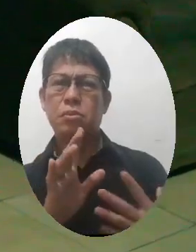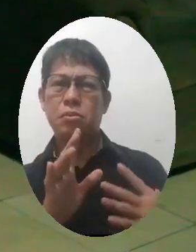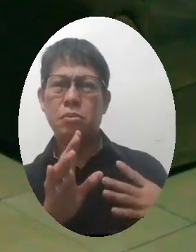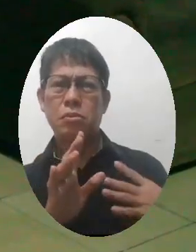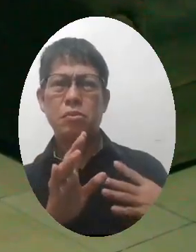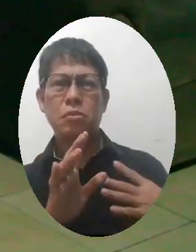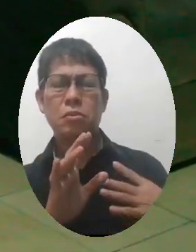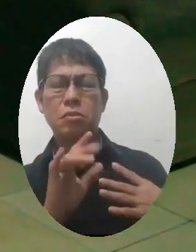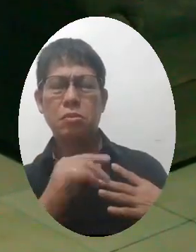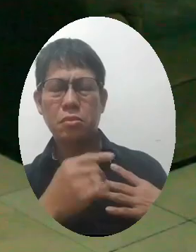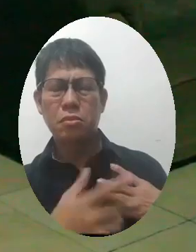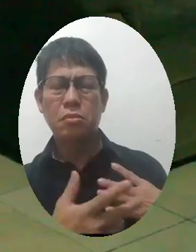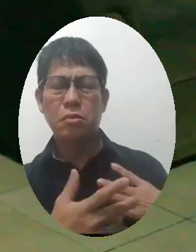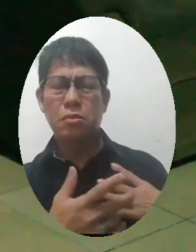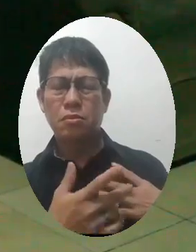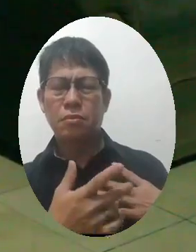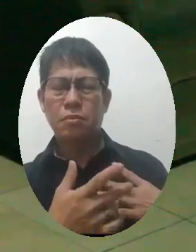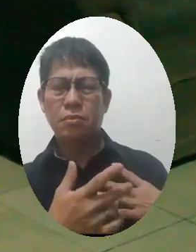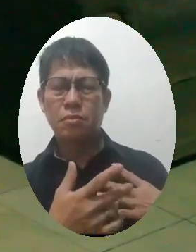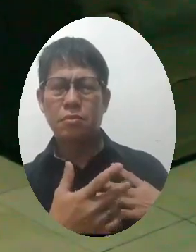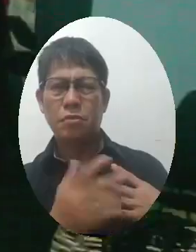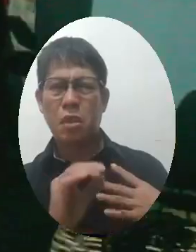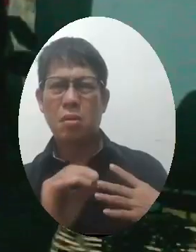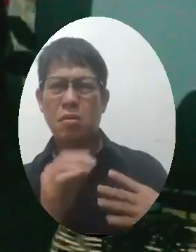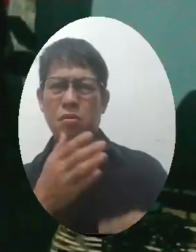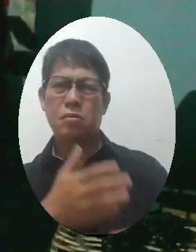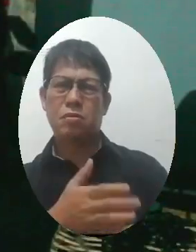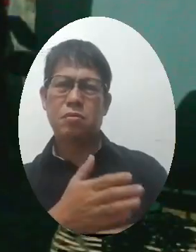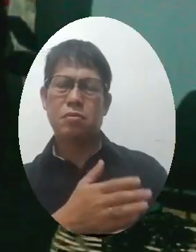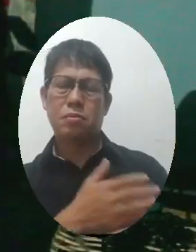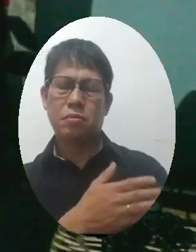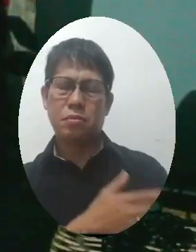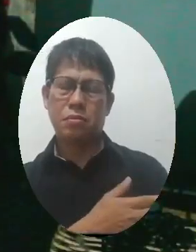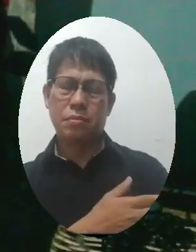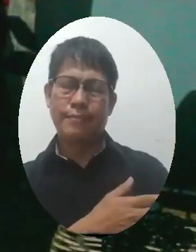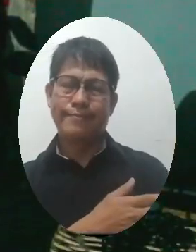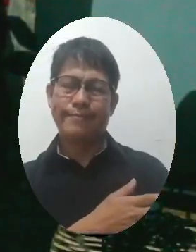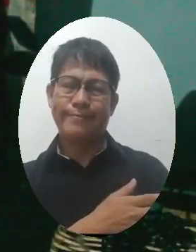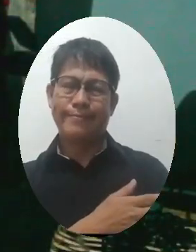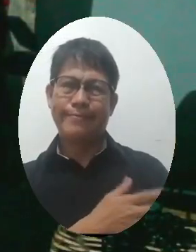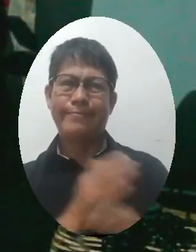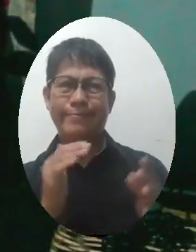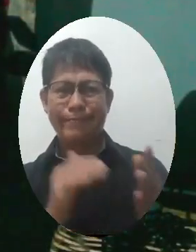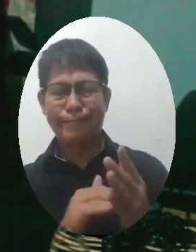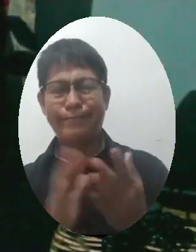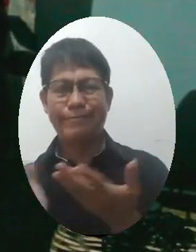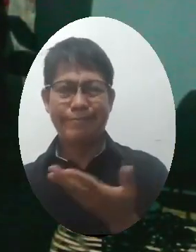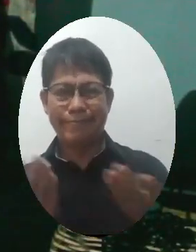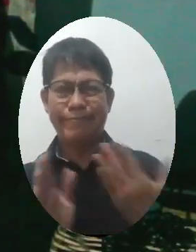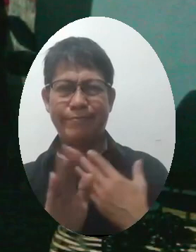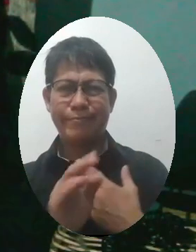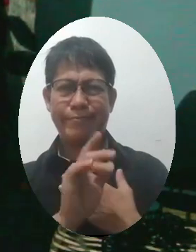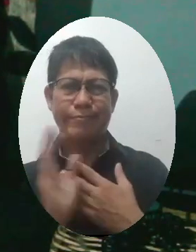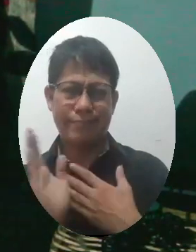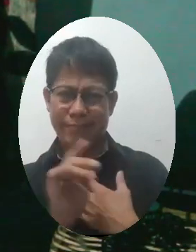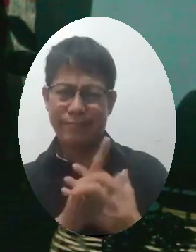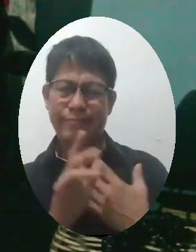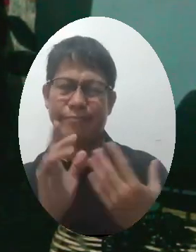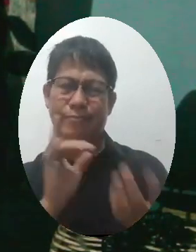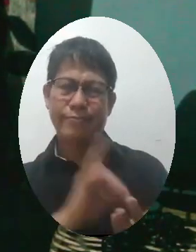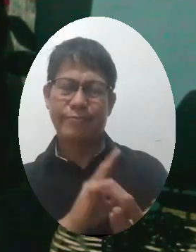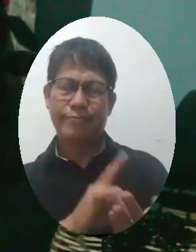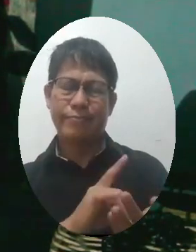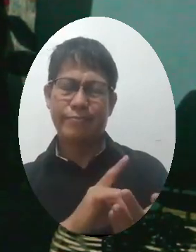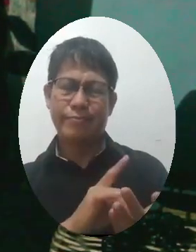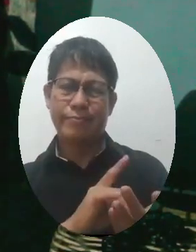pa dumarating dun sa date. Parang wala naman improvement sa kanya, kaya binalik ko ulit sa